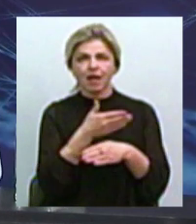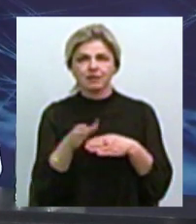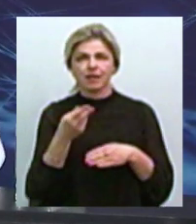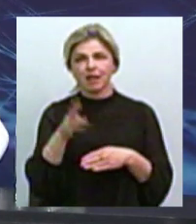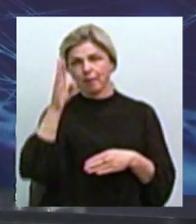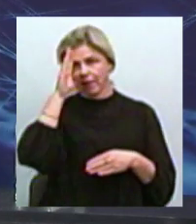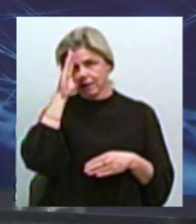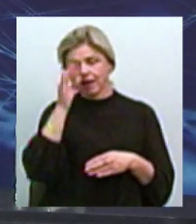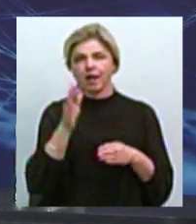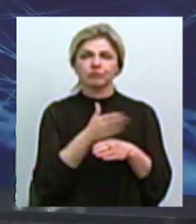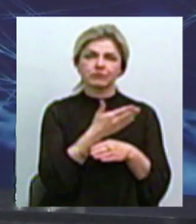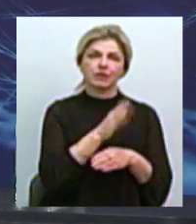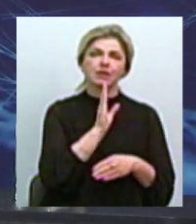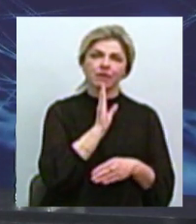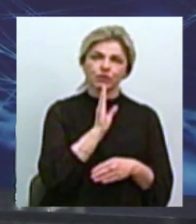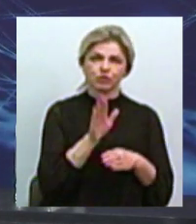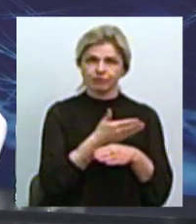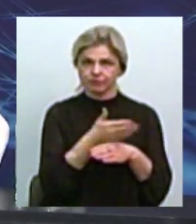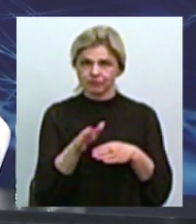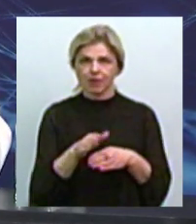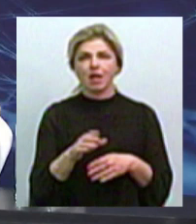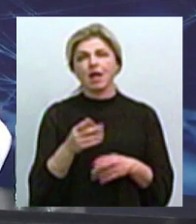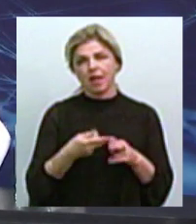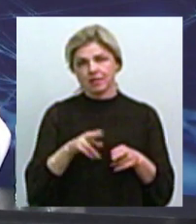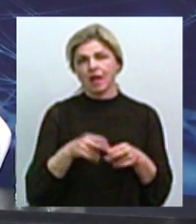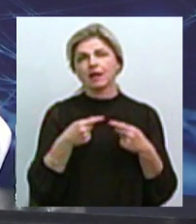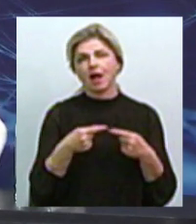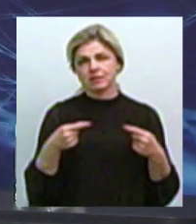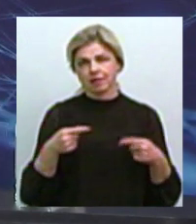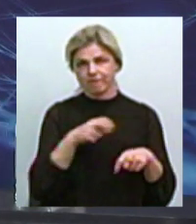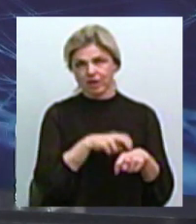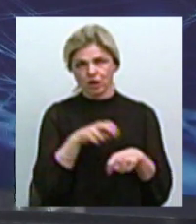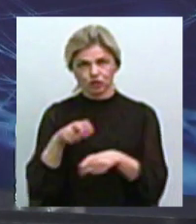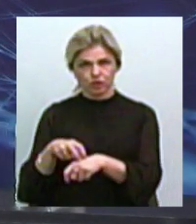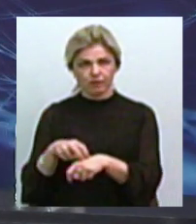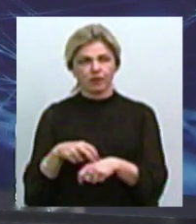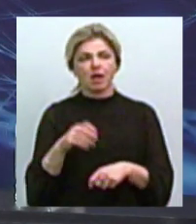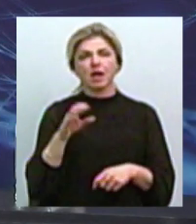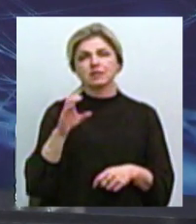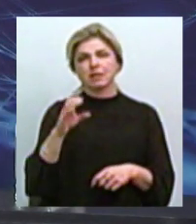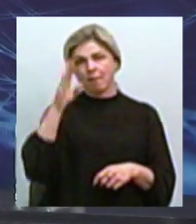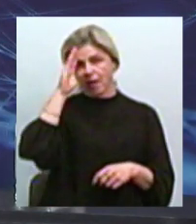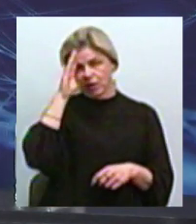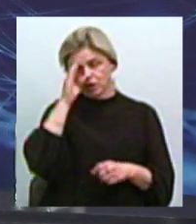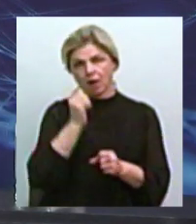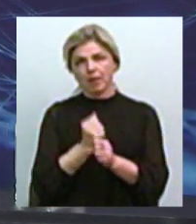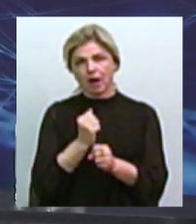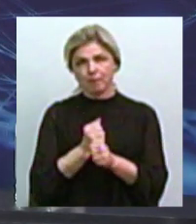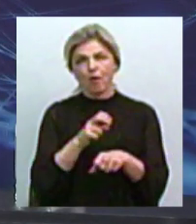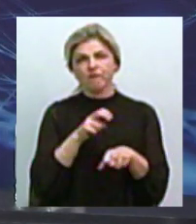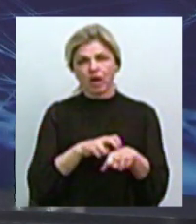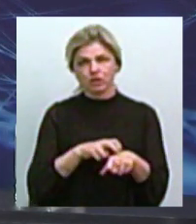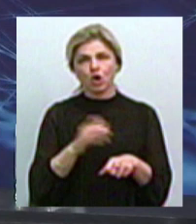парней, тренинги для девушек, что, естественно, опять-таки, это в разные врачи. С мальчиками работали врач